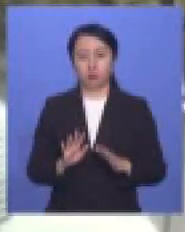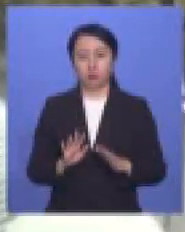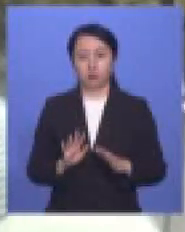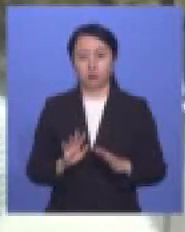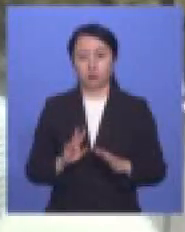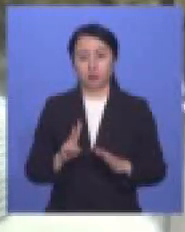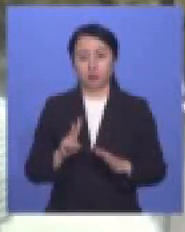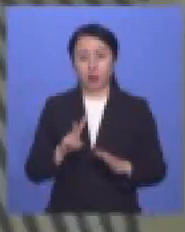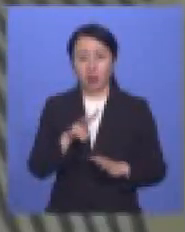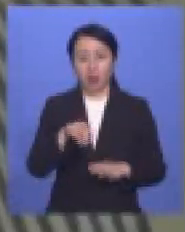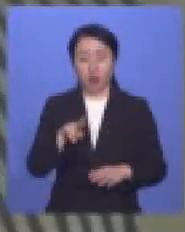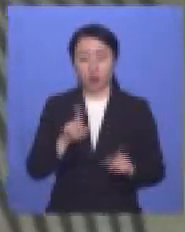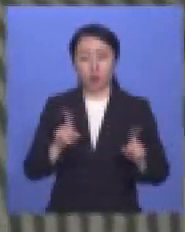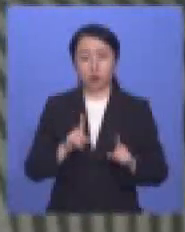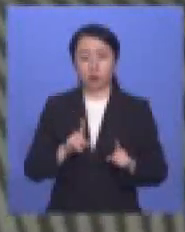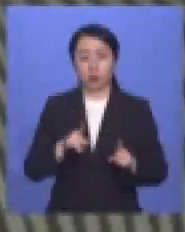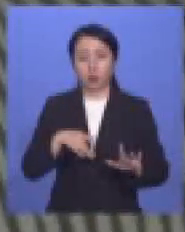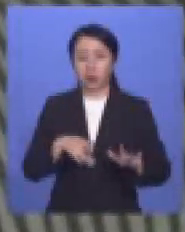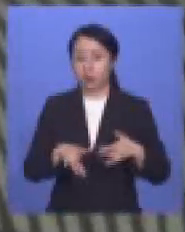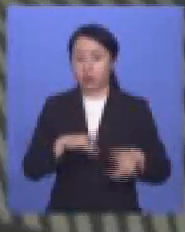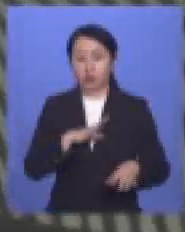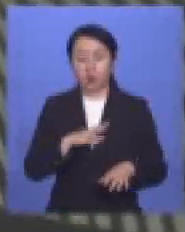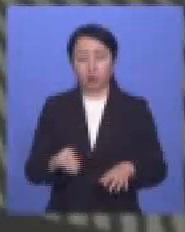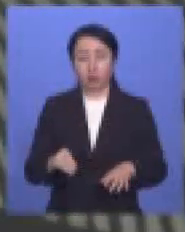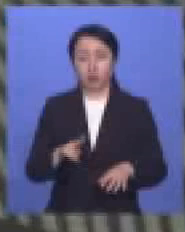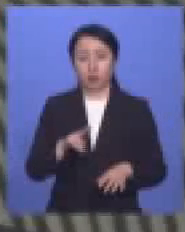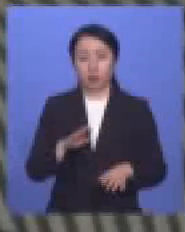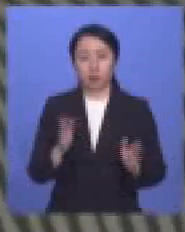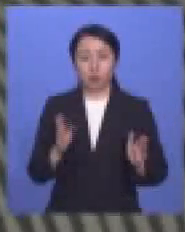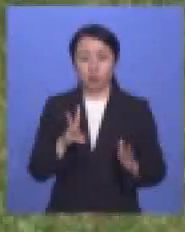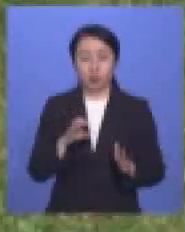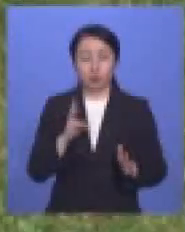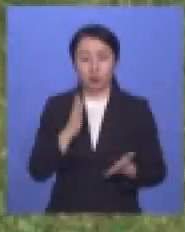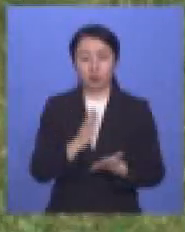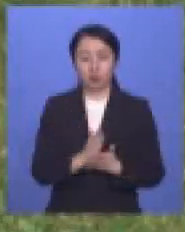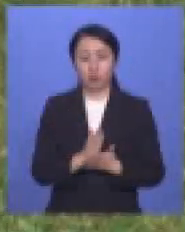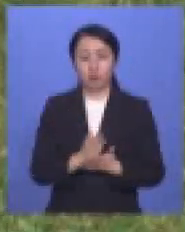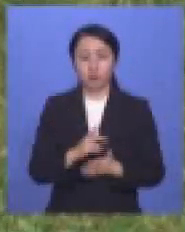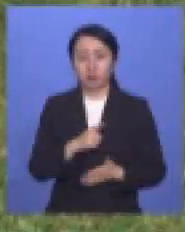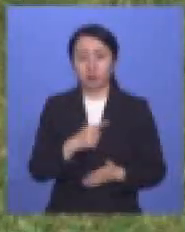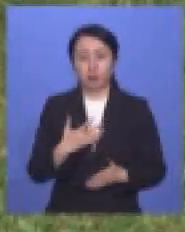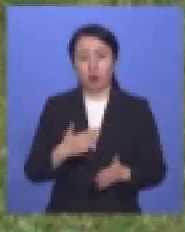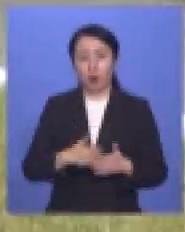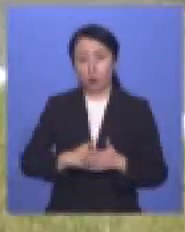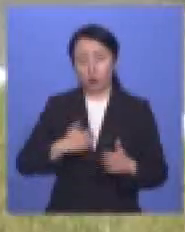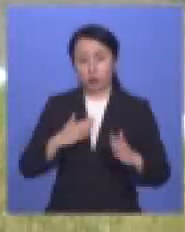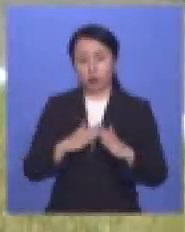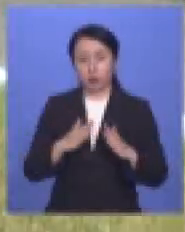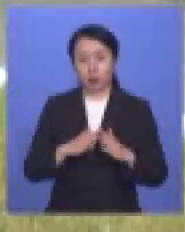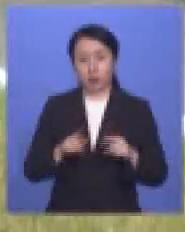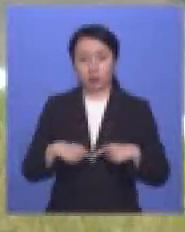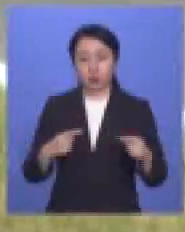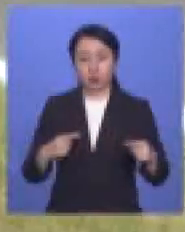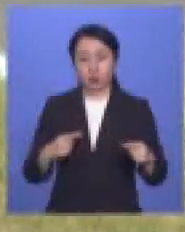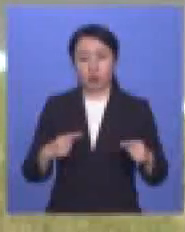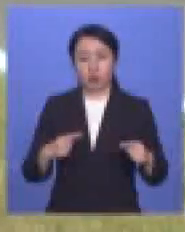лед отдалбливать, чтобы никто не поскользнулся. По кондоминимуму здесь положено 1,5 метра от дома, а остальное все